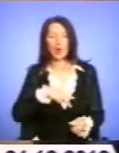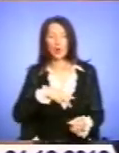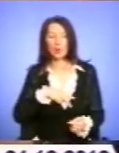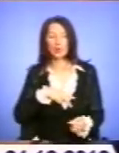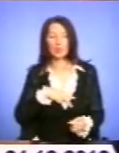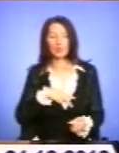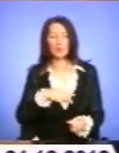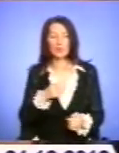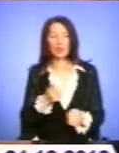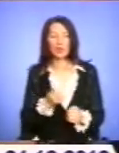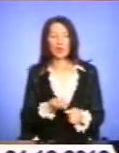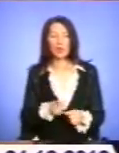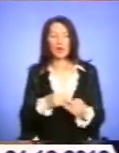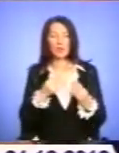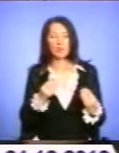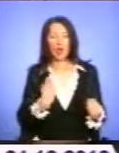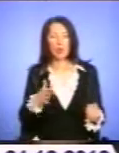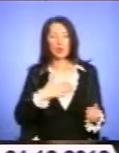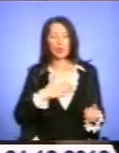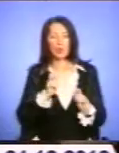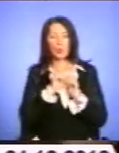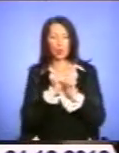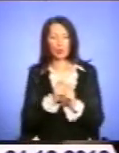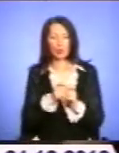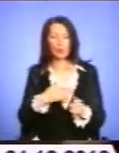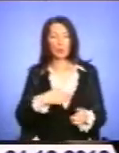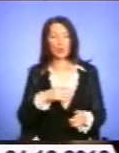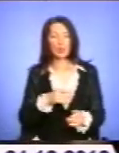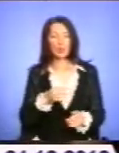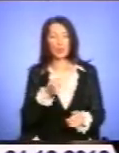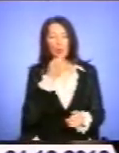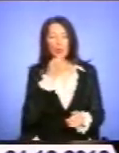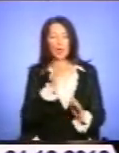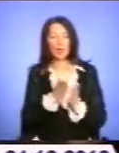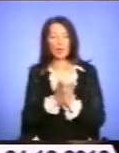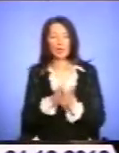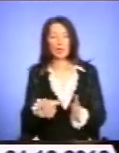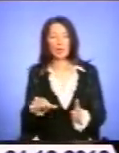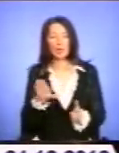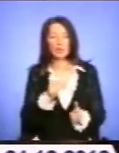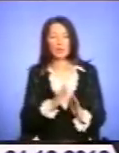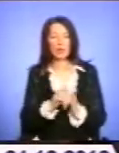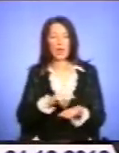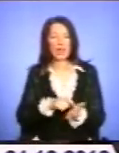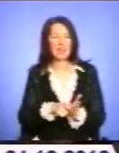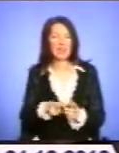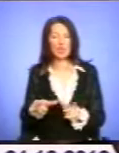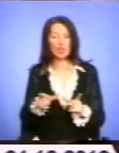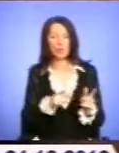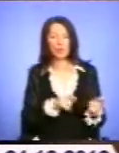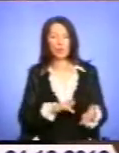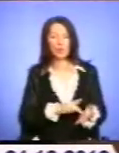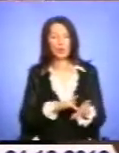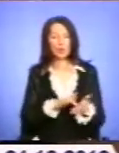Сьогоднішня вистава буде моїм подарунком. Мені подобається, коли ми всім класом їдемо на